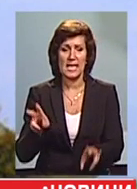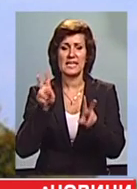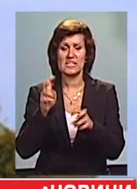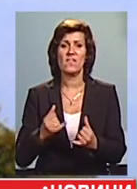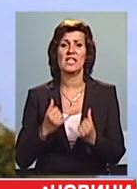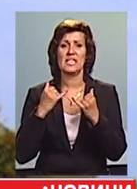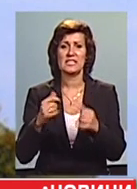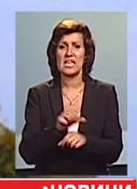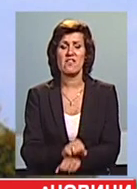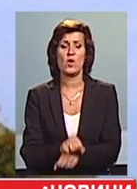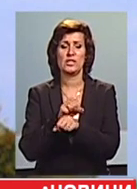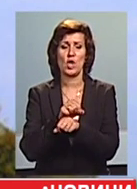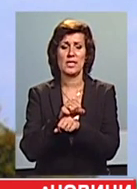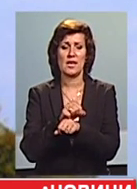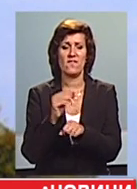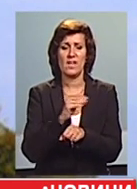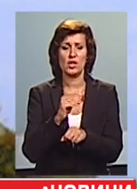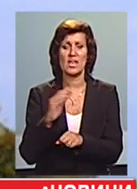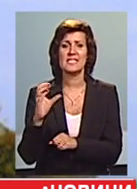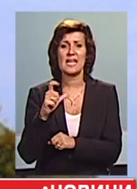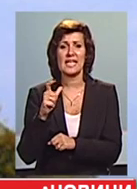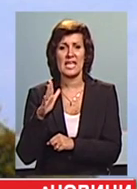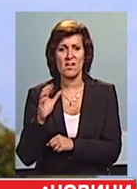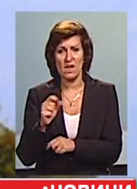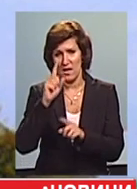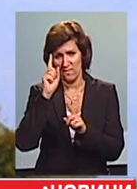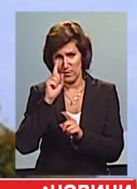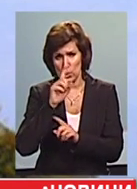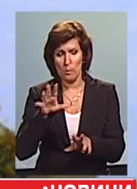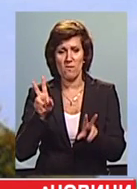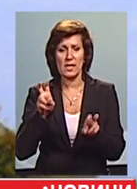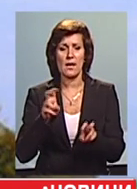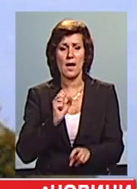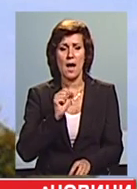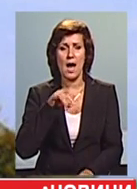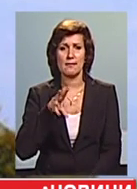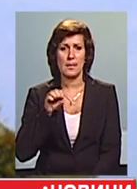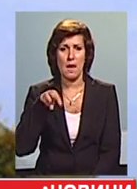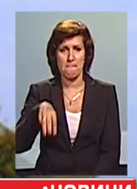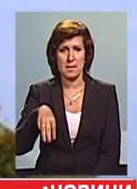назвали на честь революціонера Федора Сергєєва, відомого як Артем.